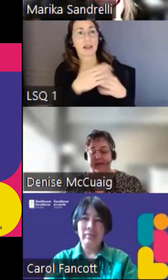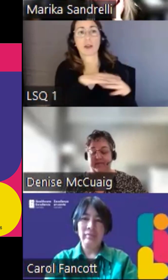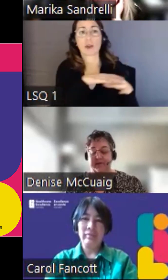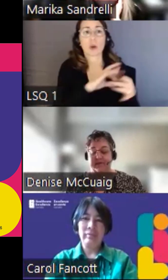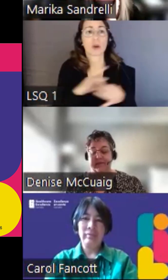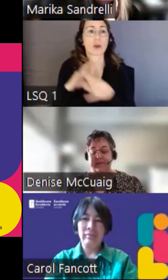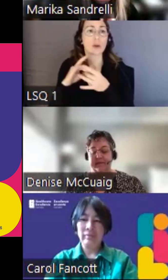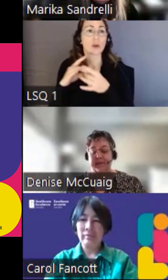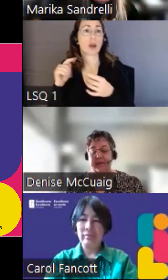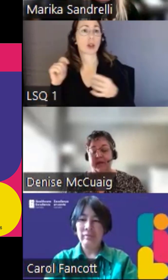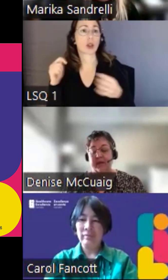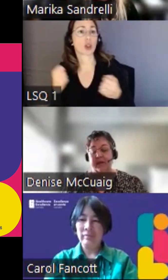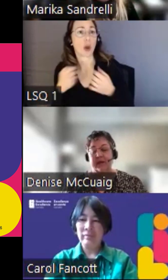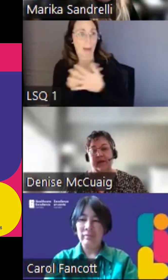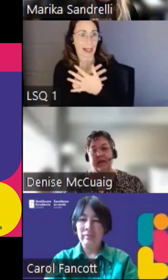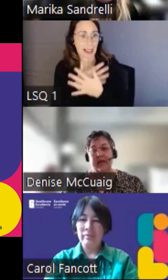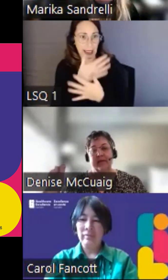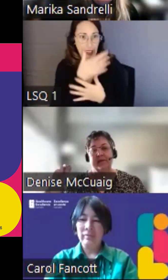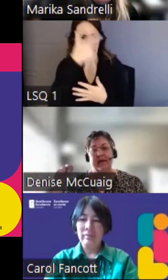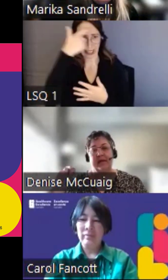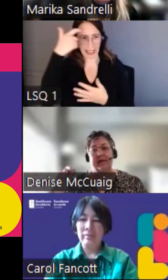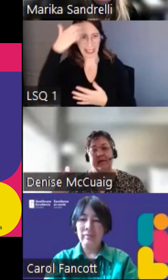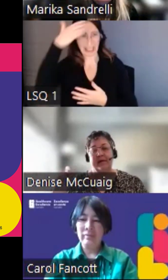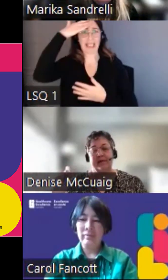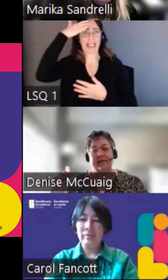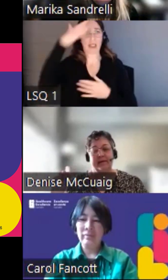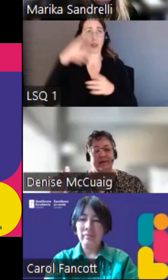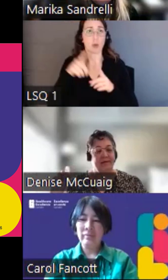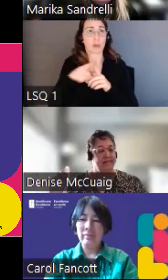comportement. Et, désolé.